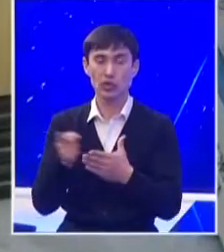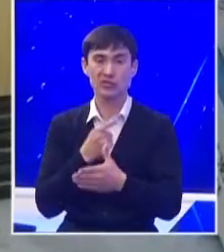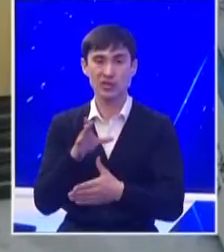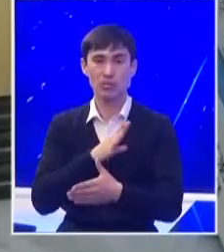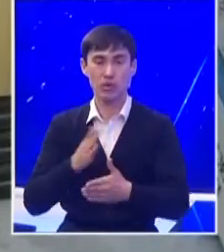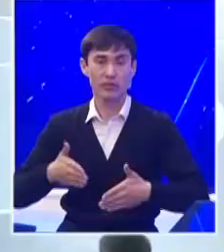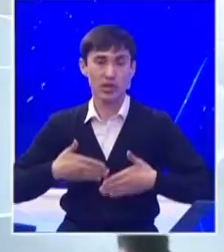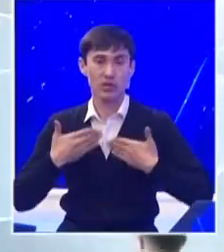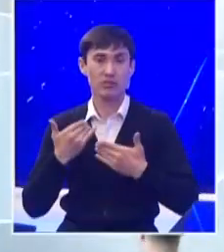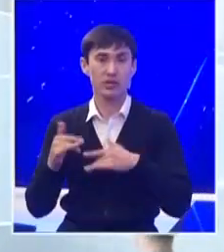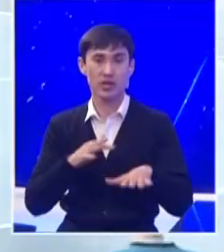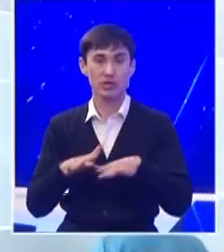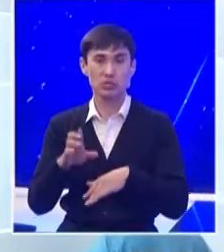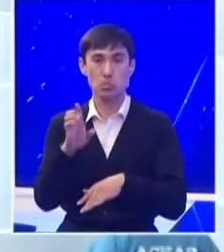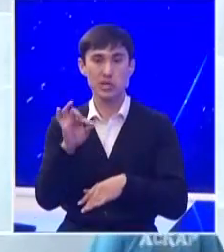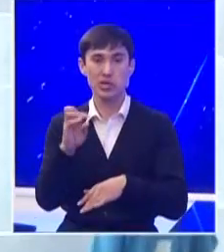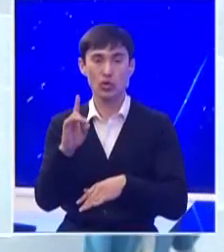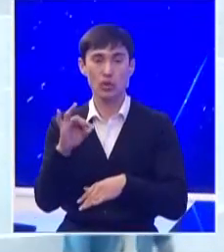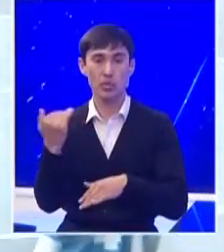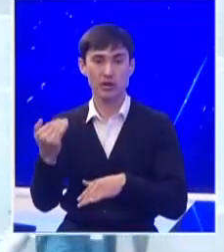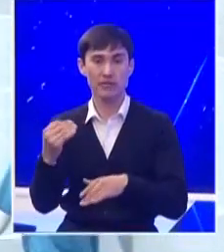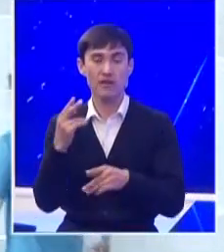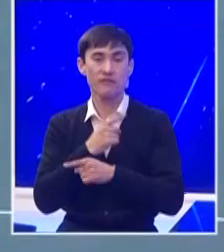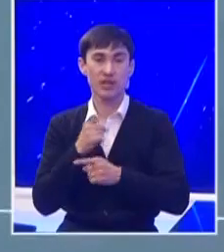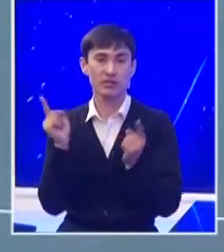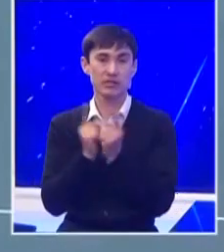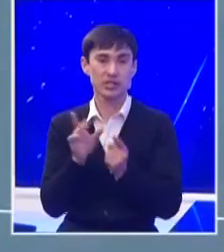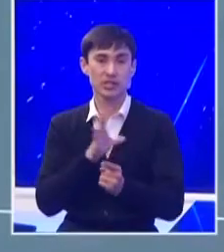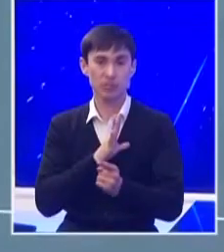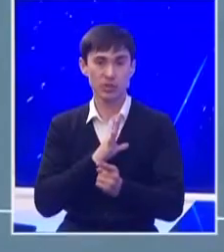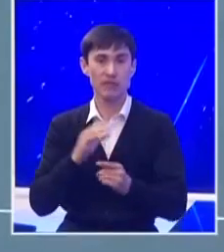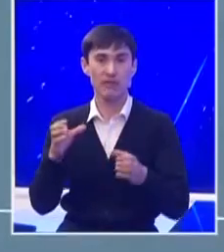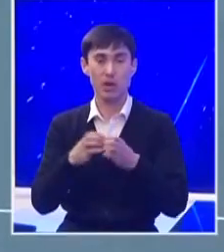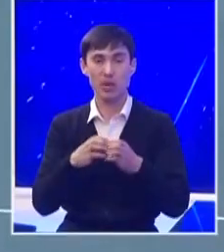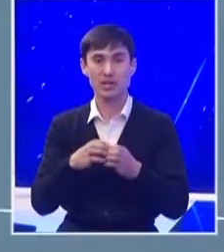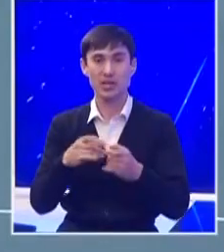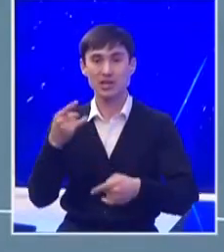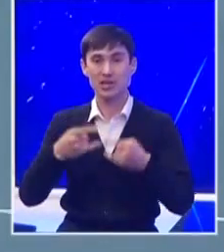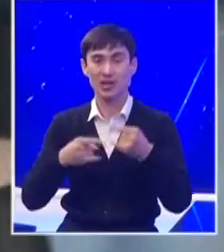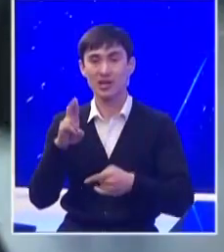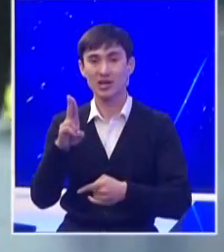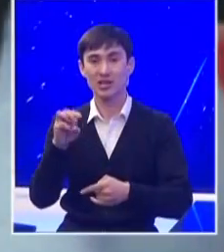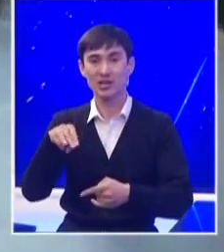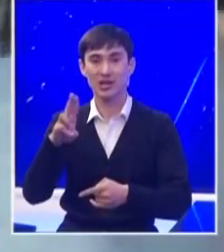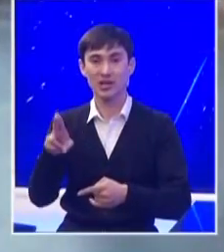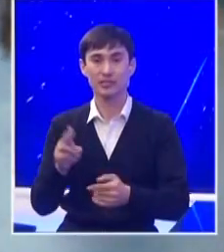было вдохновлено деятельностью Бесена Куранбека. В финальной встрече они встретились с командой телеканала КТК.